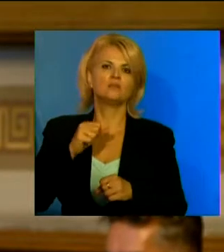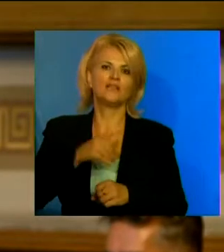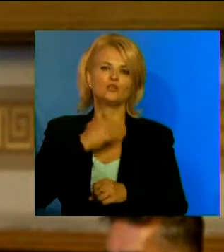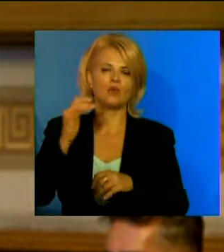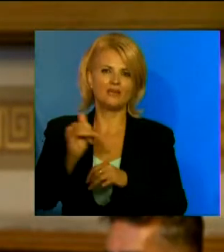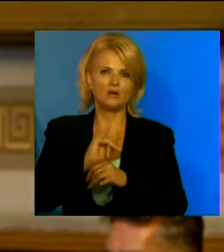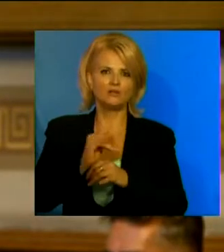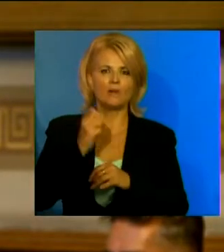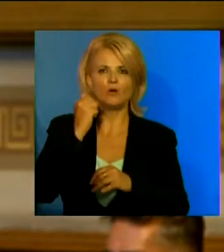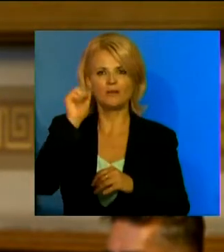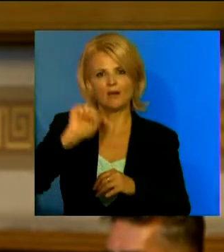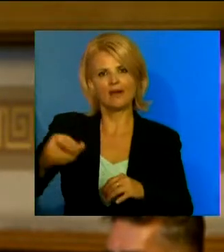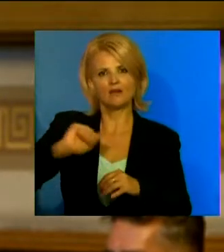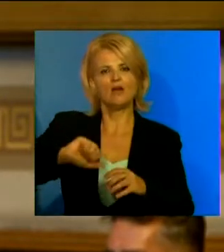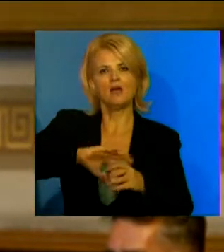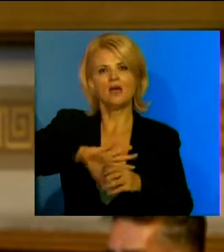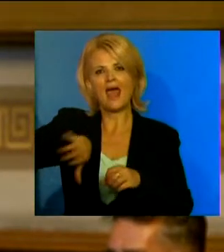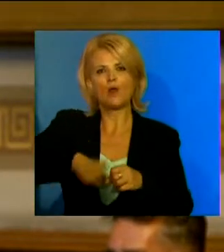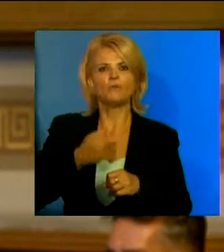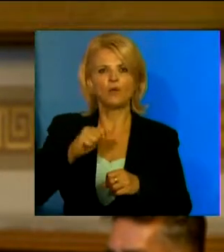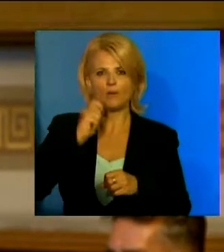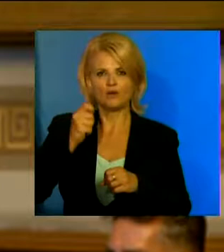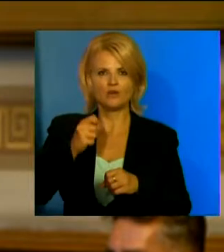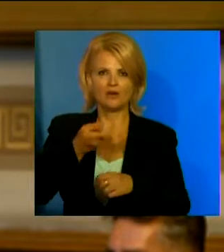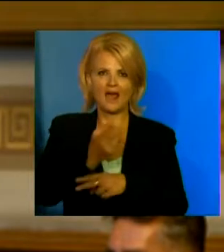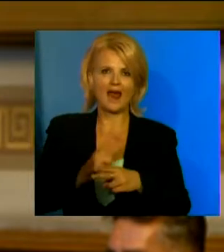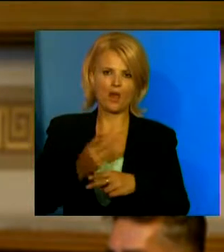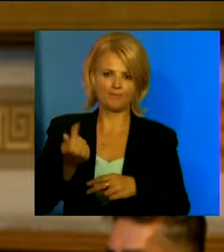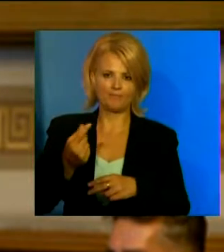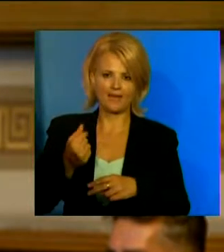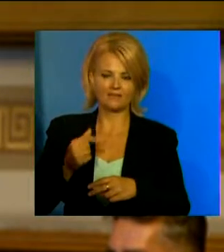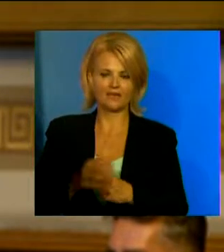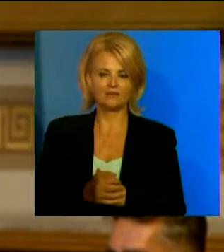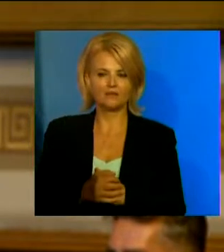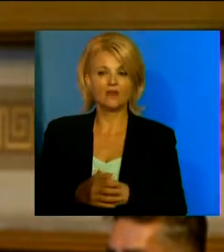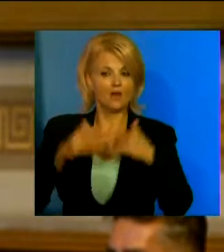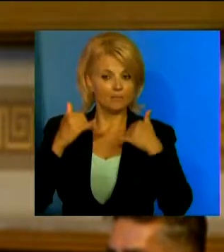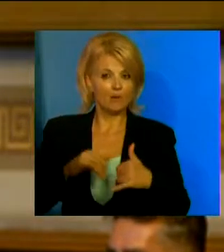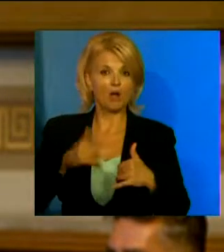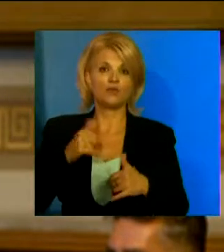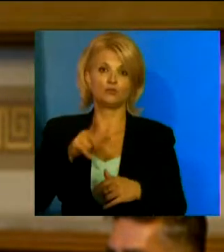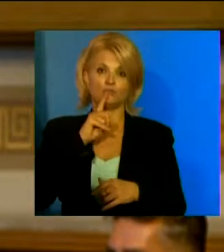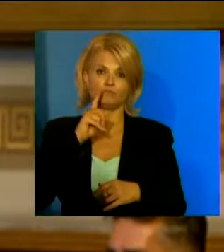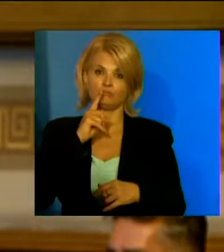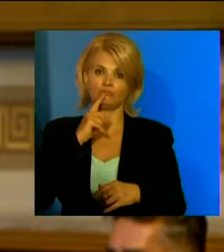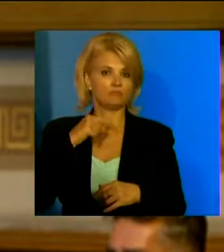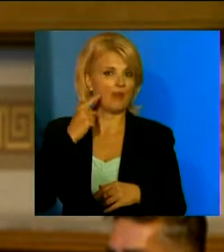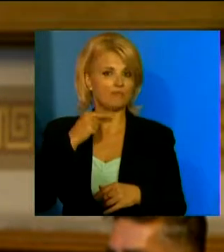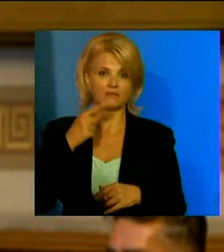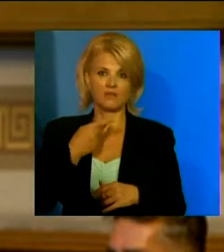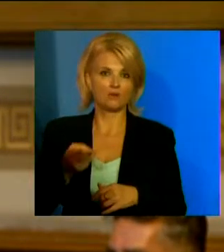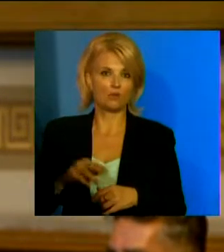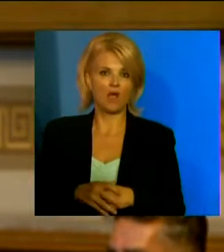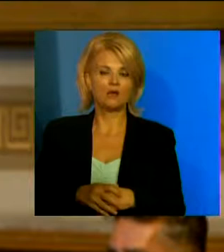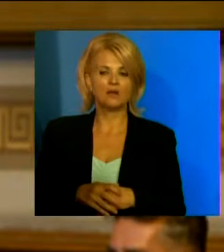Ritter Mária ellopta a magyar államnak a pénzét, és a becstelenségnek a ne további, hogy mind a mai napig hallgat. Az önkormányzati